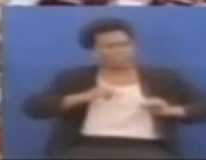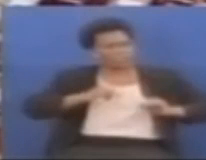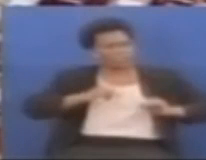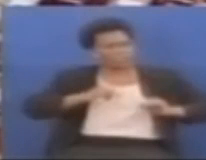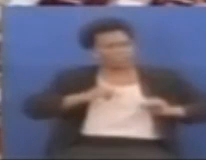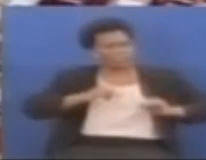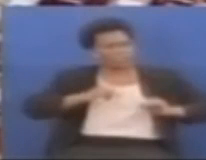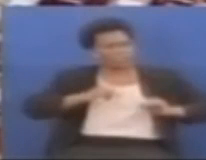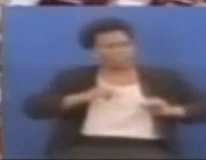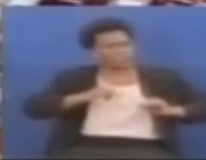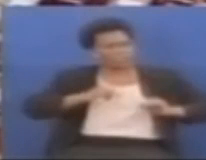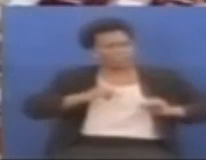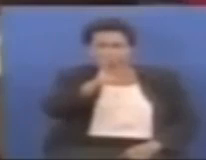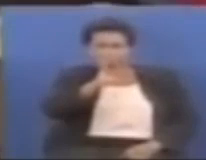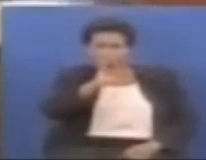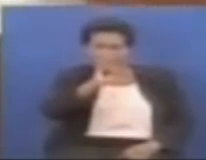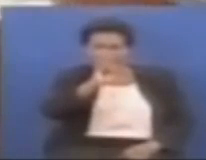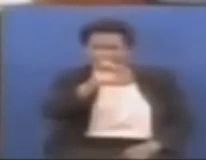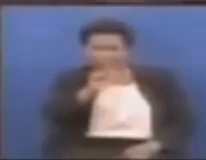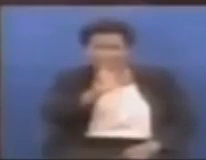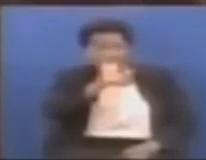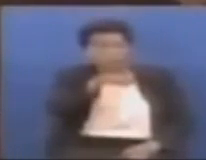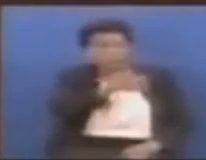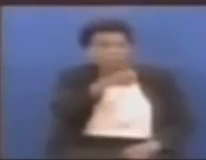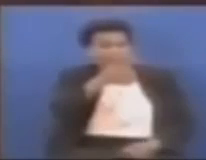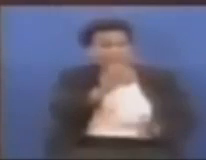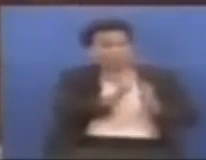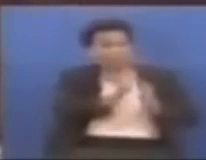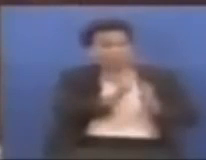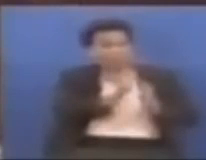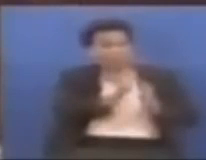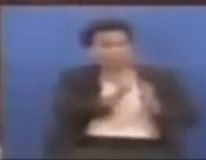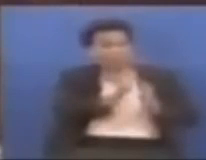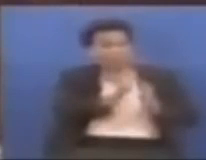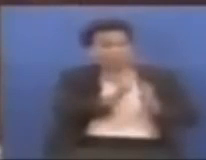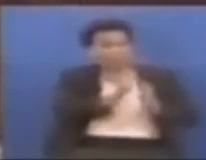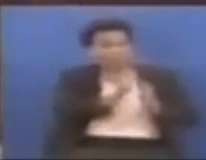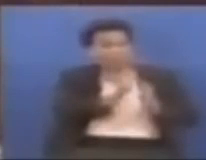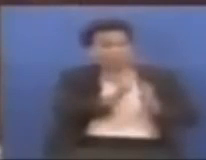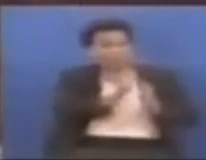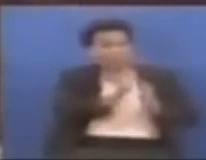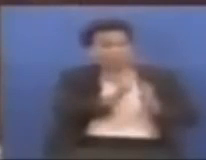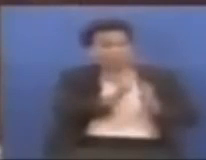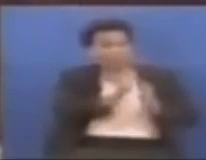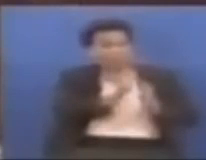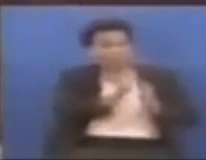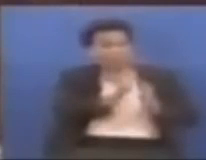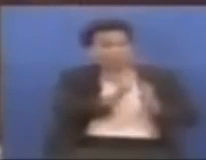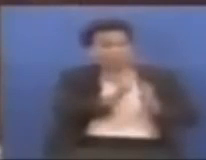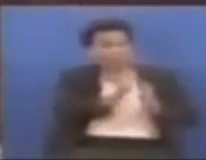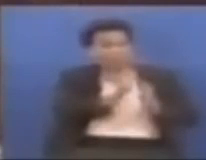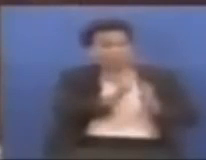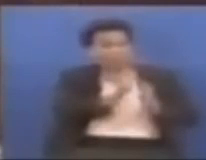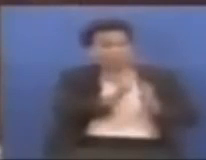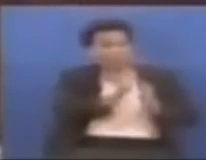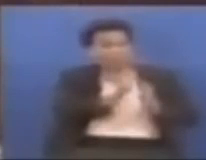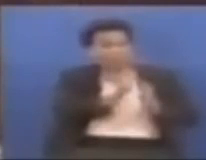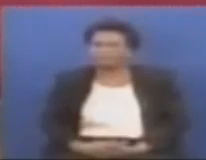2017-2018? Swali hili limeelekezwa Wizara ya Maliasili na Utalii na najibiwa na Naibu Waziri Konstantin Kanyasu.